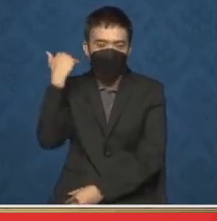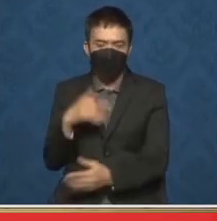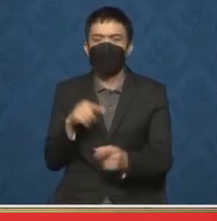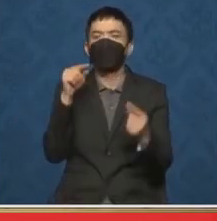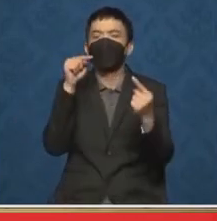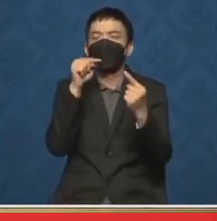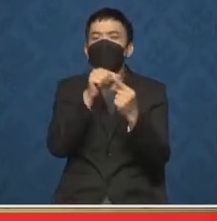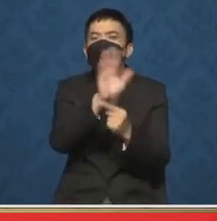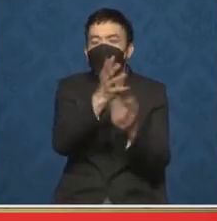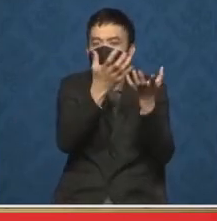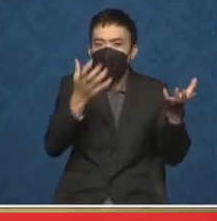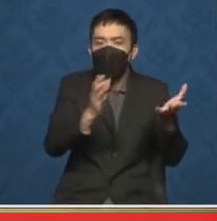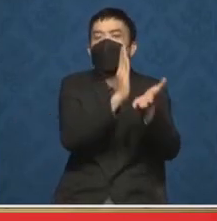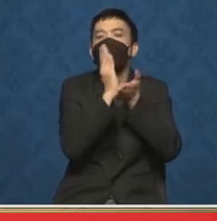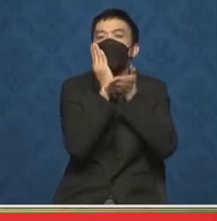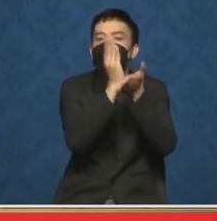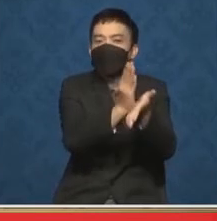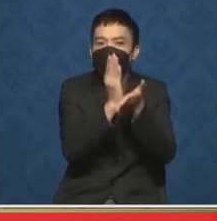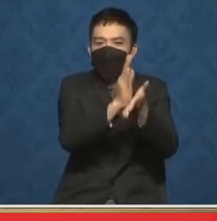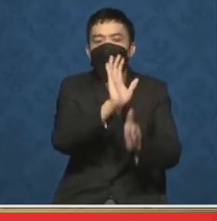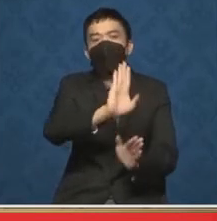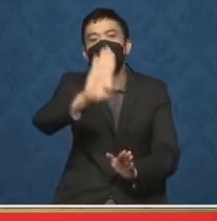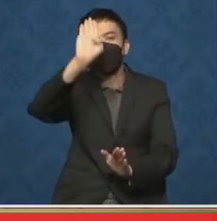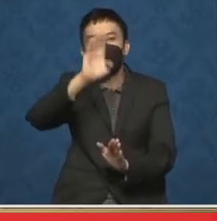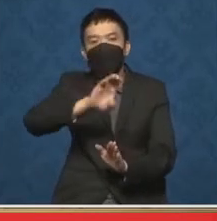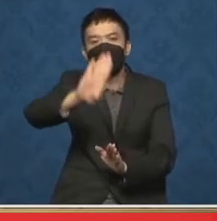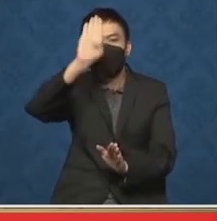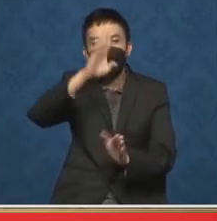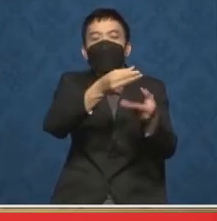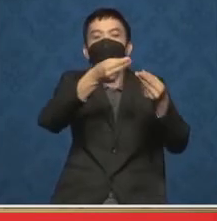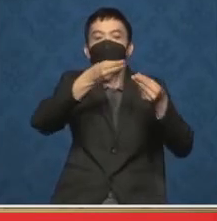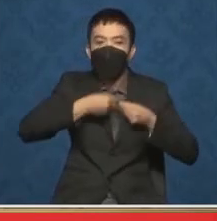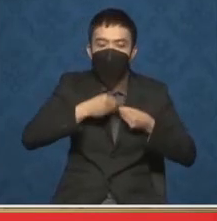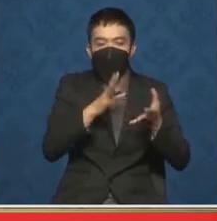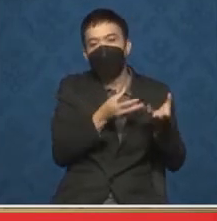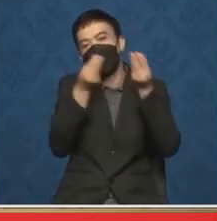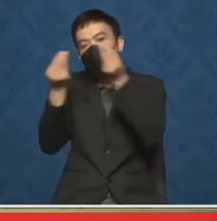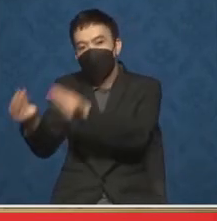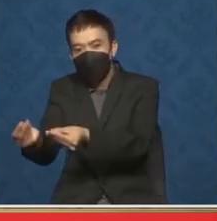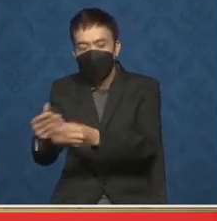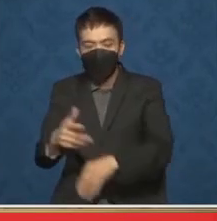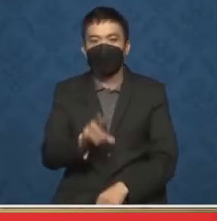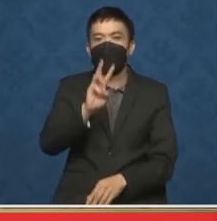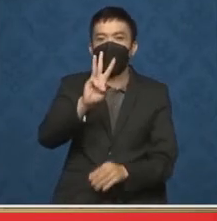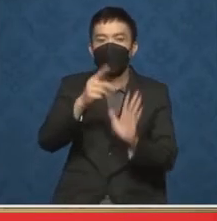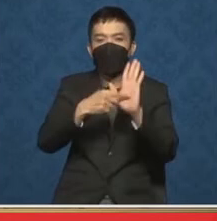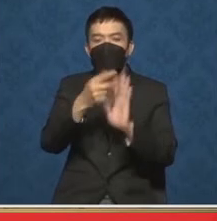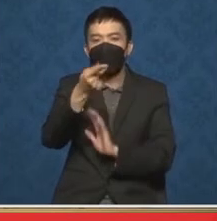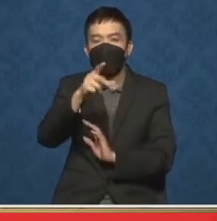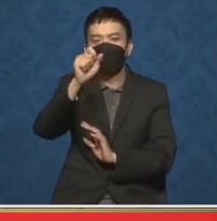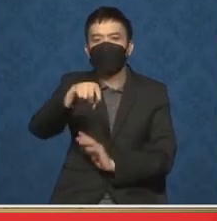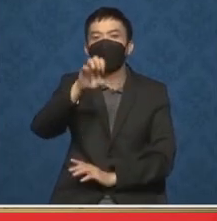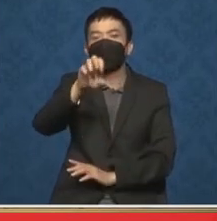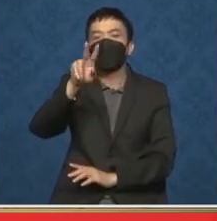้แต่เป็นส่งของบริจากจากภากคเอกชนทั้หมดวัคซิทไม่มีท่านคงอาจ